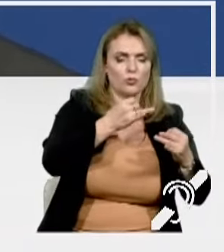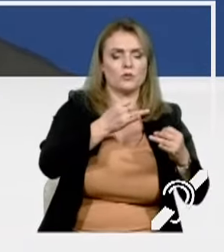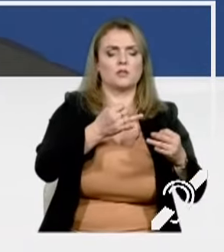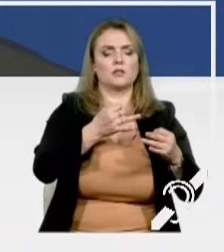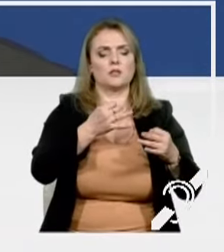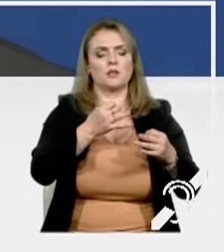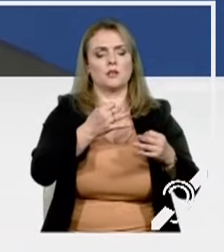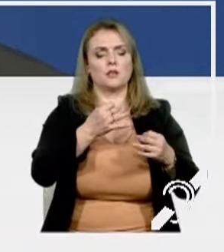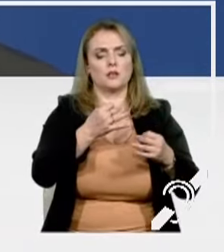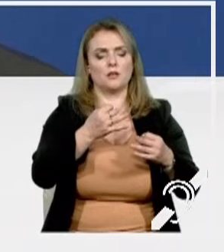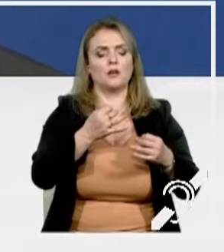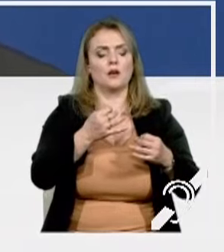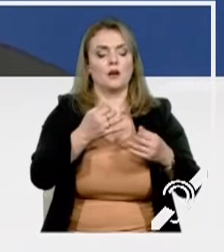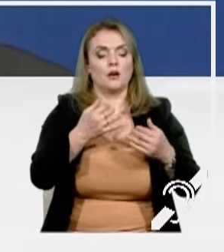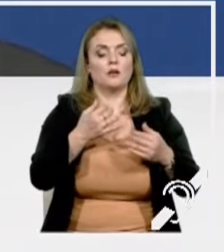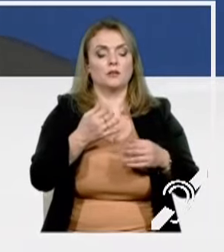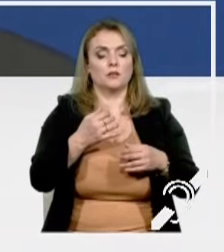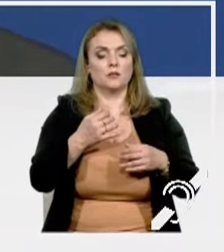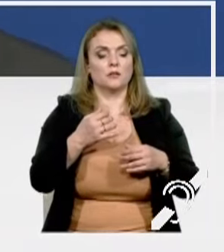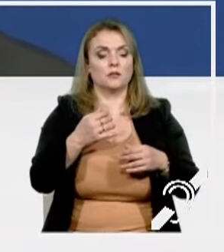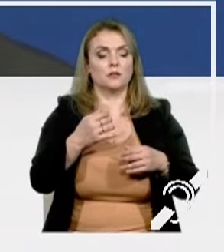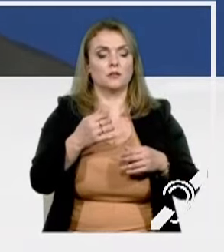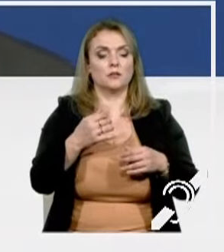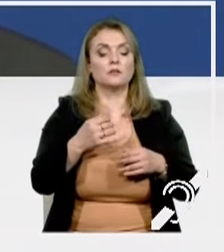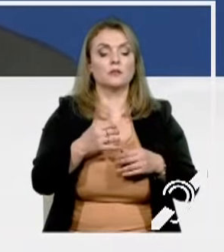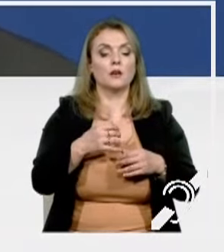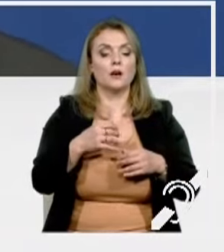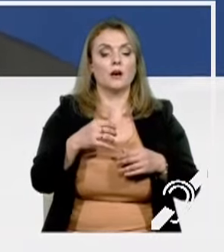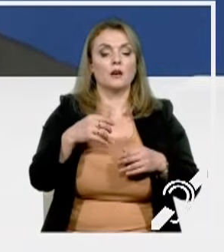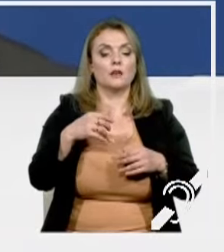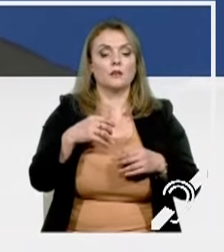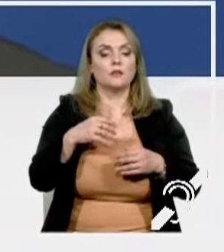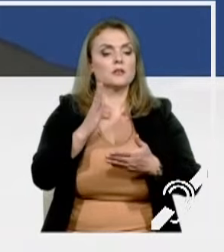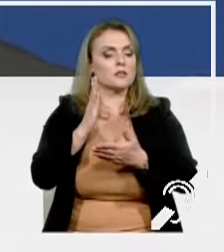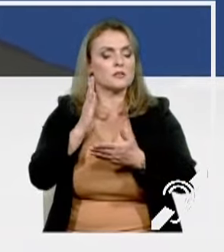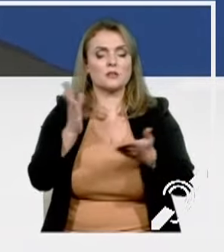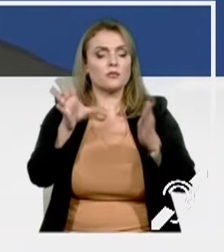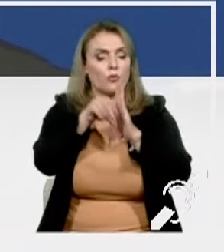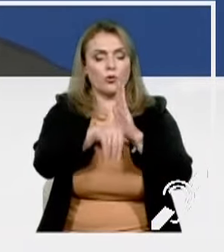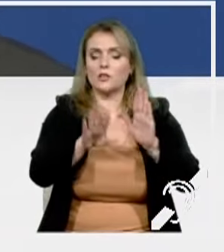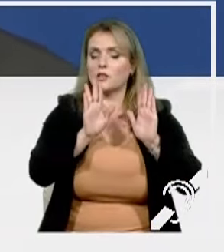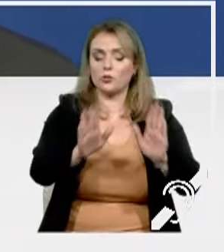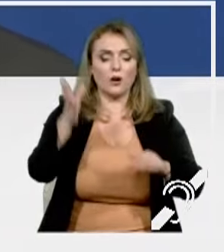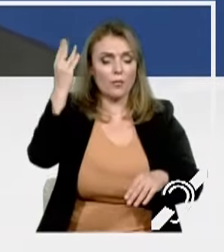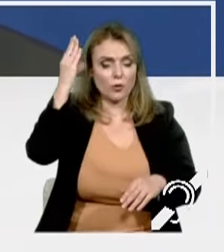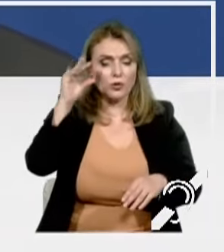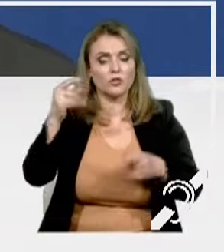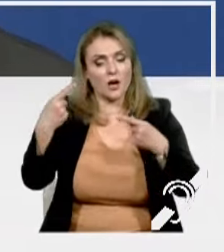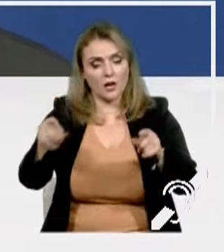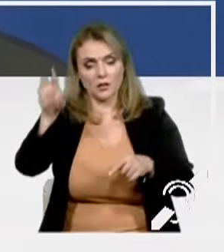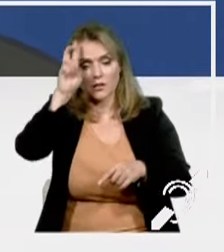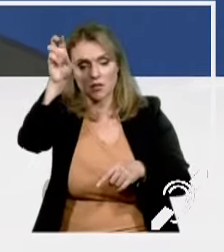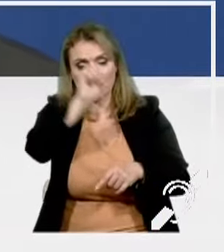după 1 ianuarie nu vizează doar Republica Moldova, vizează și țări ale Uniunii Europene.